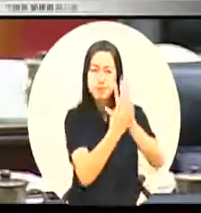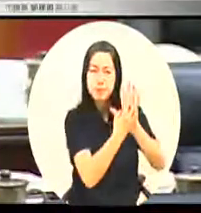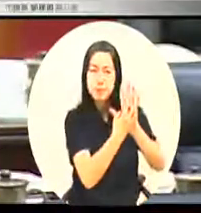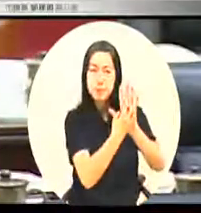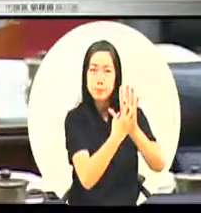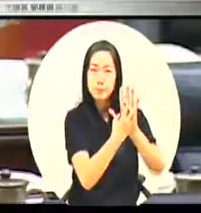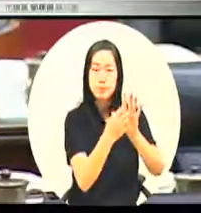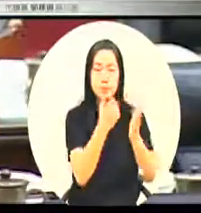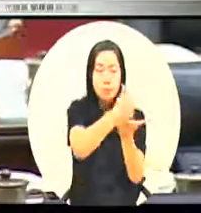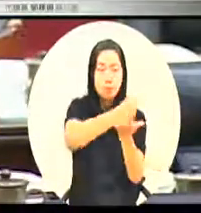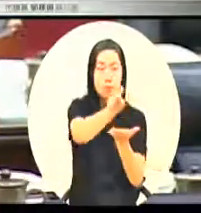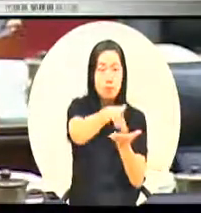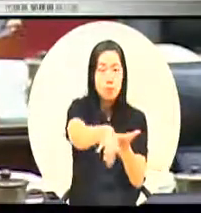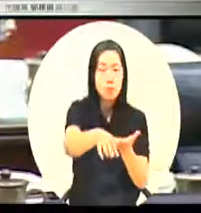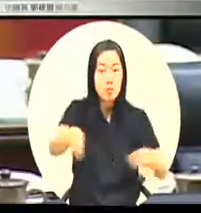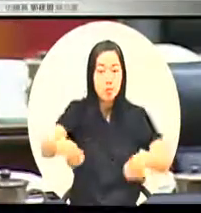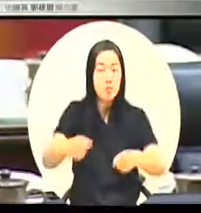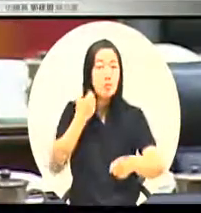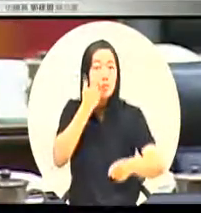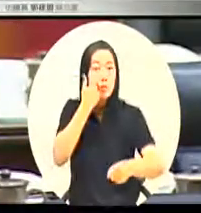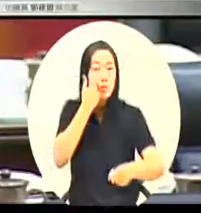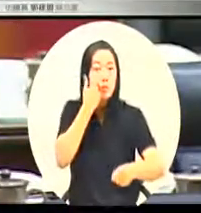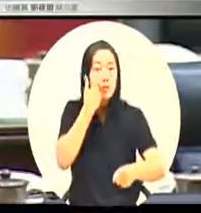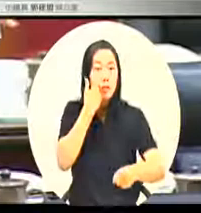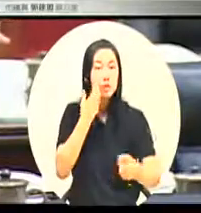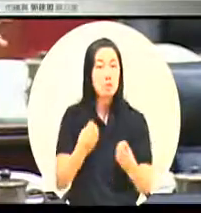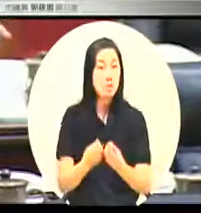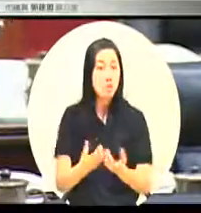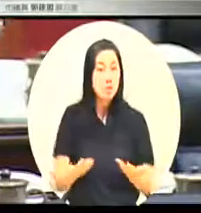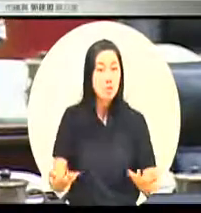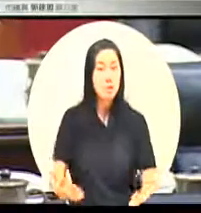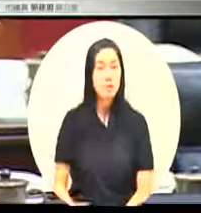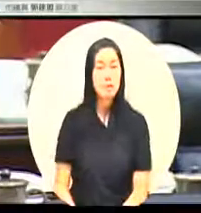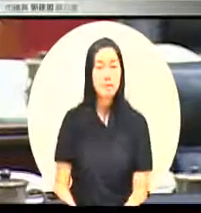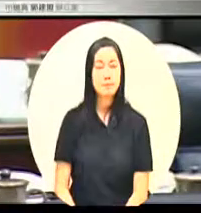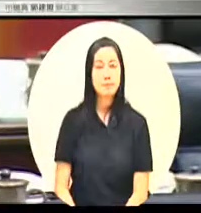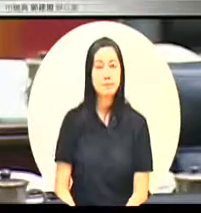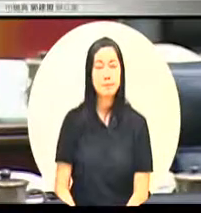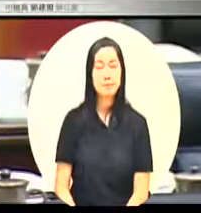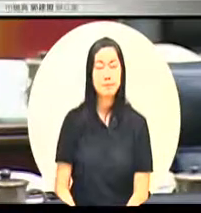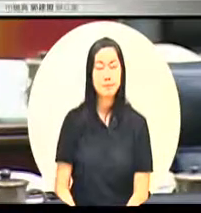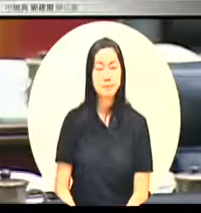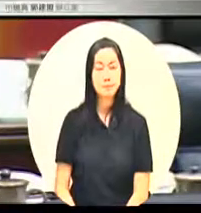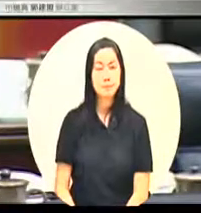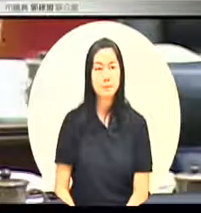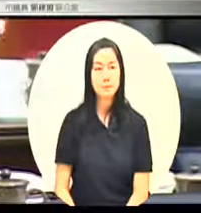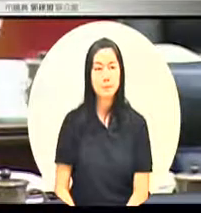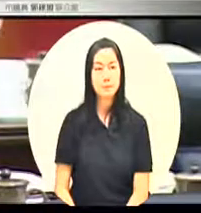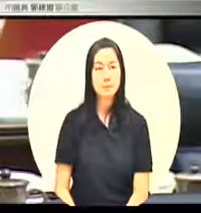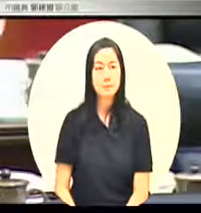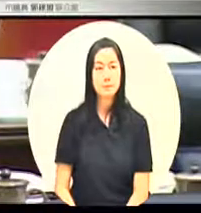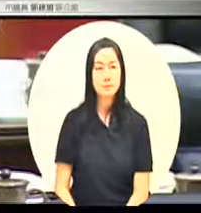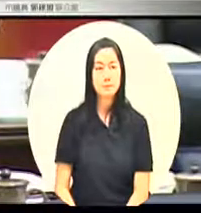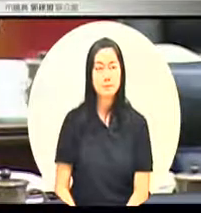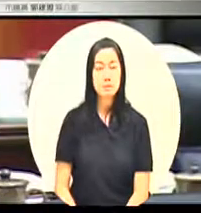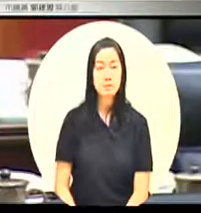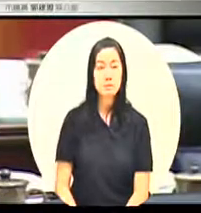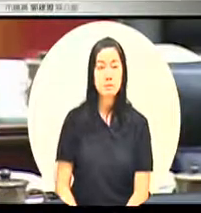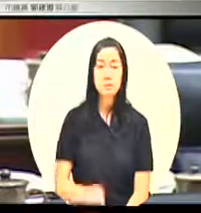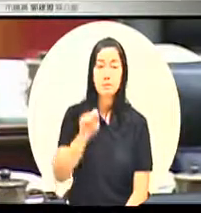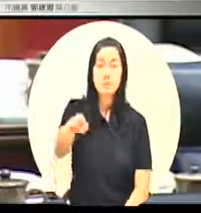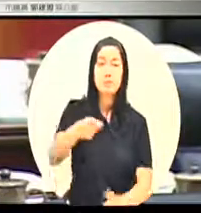人？助威人，助威人哦，伊偷哦，我你外口你买了后